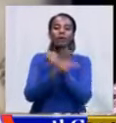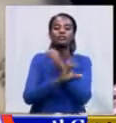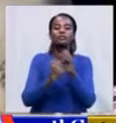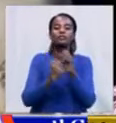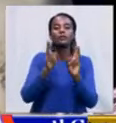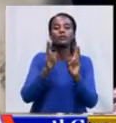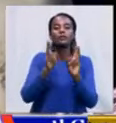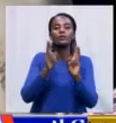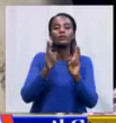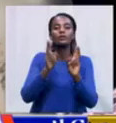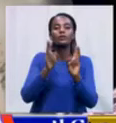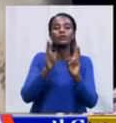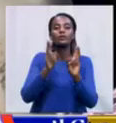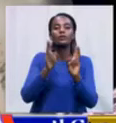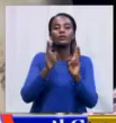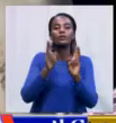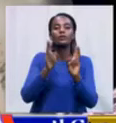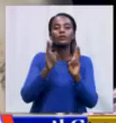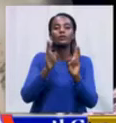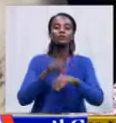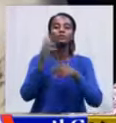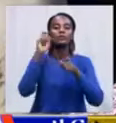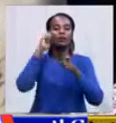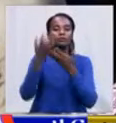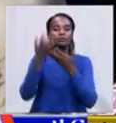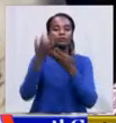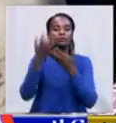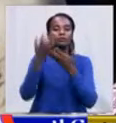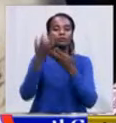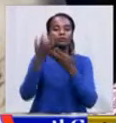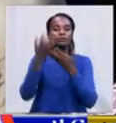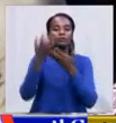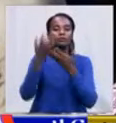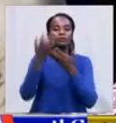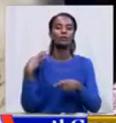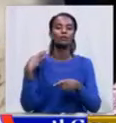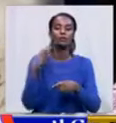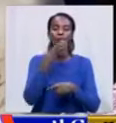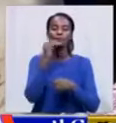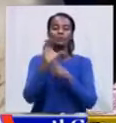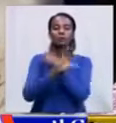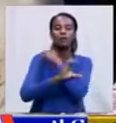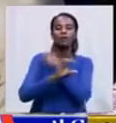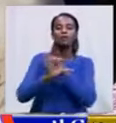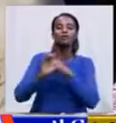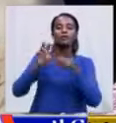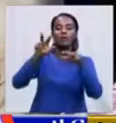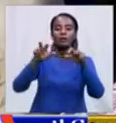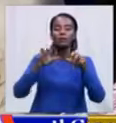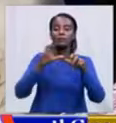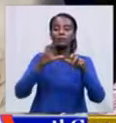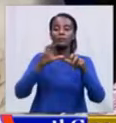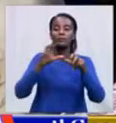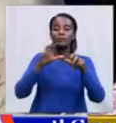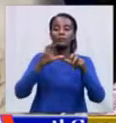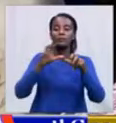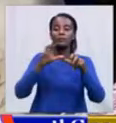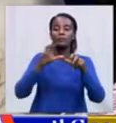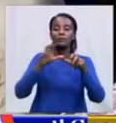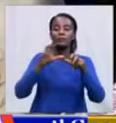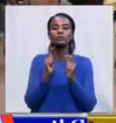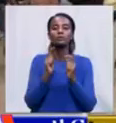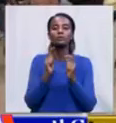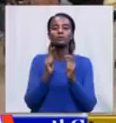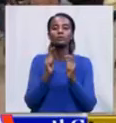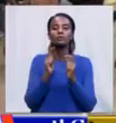ጊዜ አዋጅ ባወጣችበት በዚህ ሰዓት የሰራተኞችን ውል ማቋረጥ በግለሰቦችና በሀገር ላይ የከፋ ኢኮኖሚያዊ ጉዳት ሊኖረው እንደሚችል